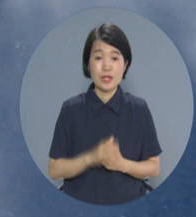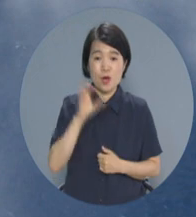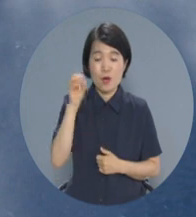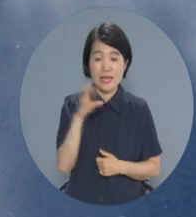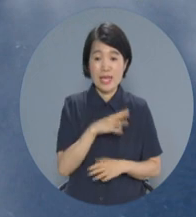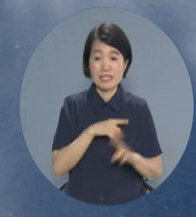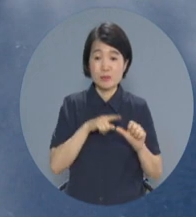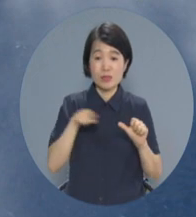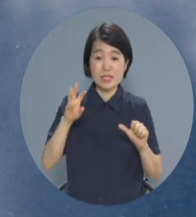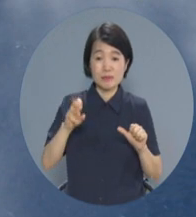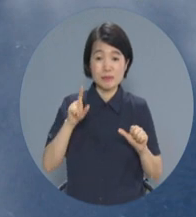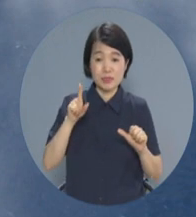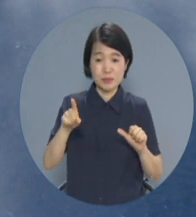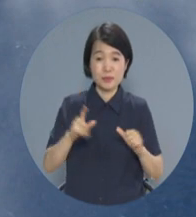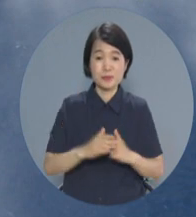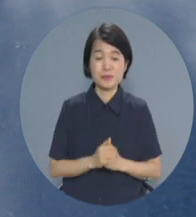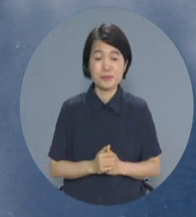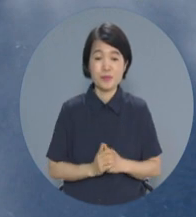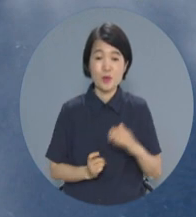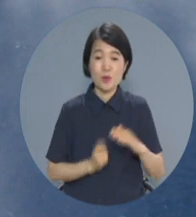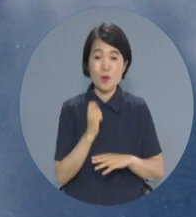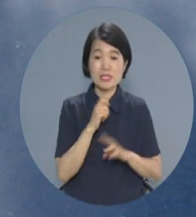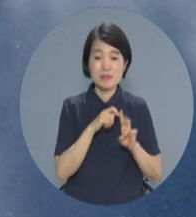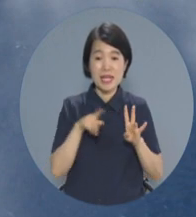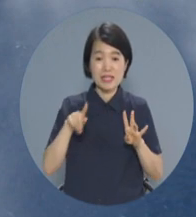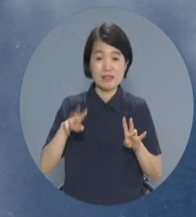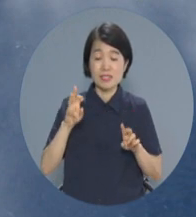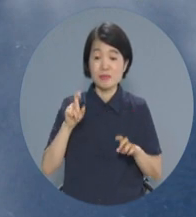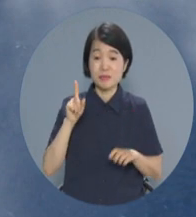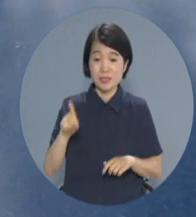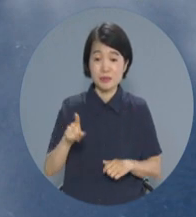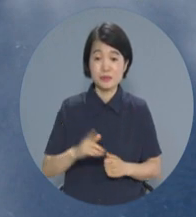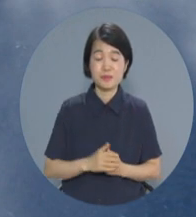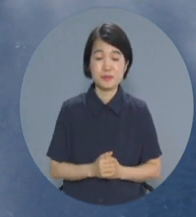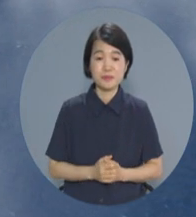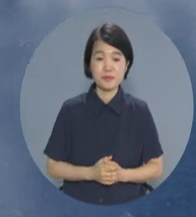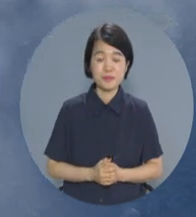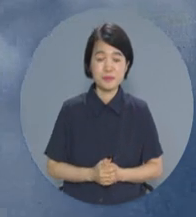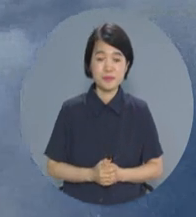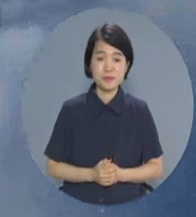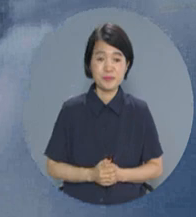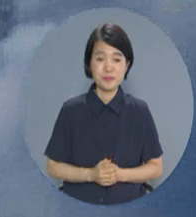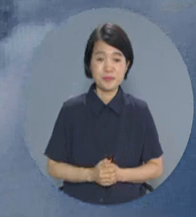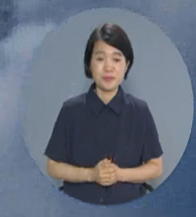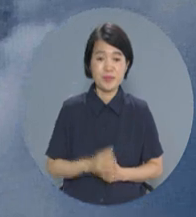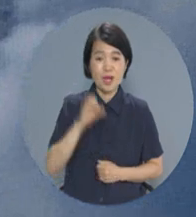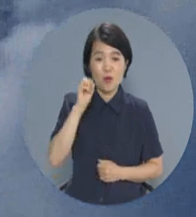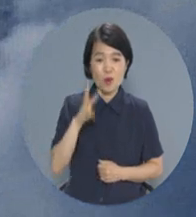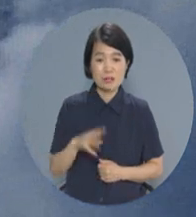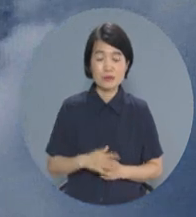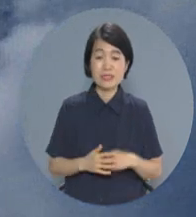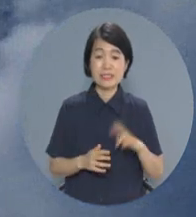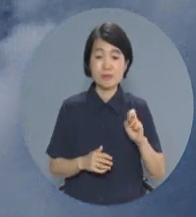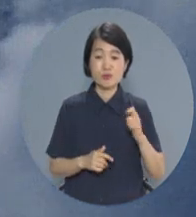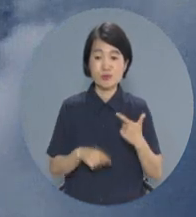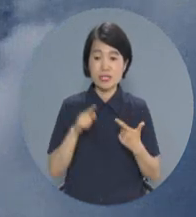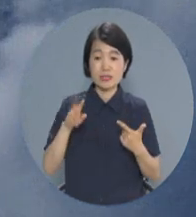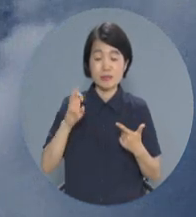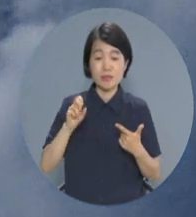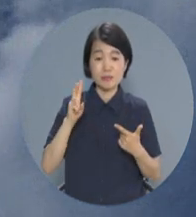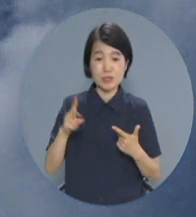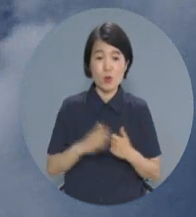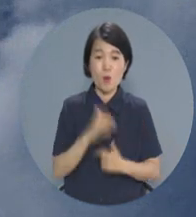광양 25에서 31도, 고흥은 24에서 31도가 예상됩니다. 광주는 26에서